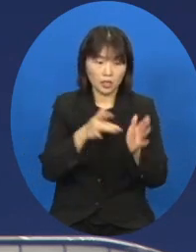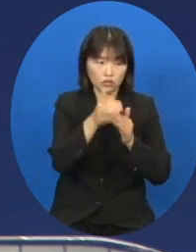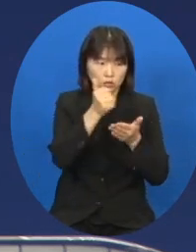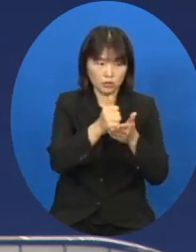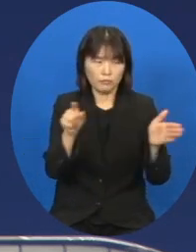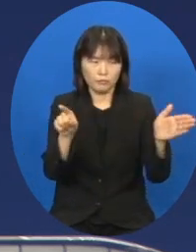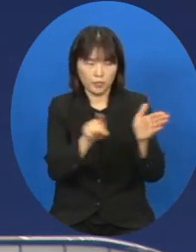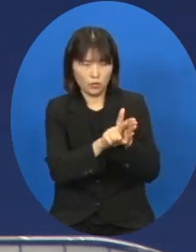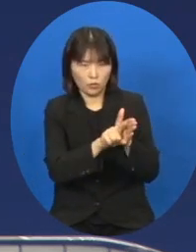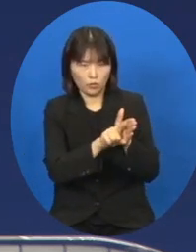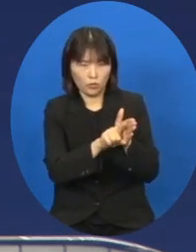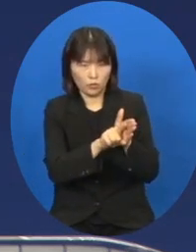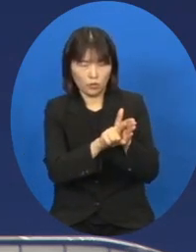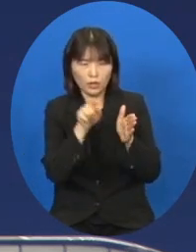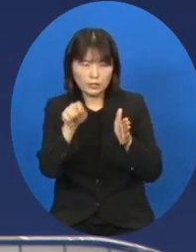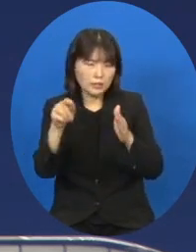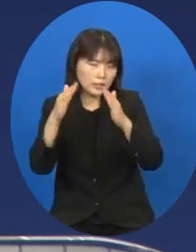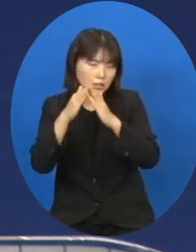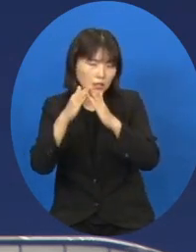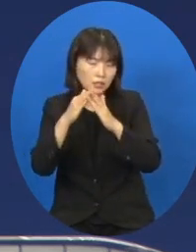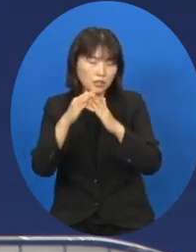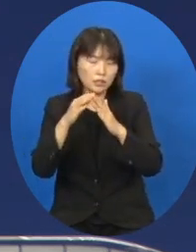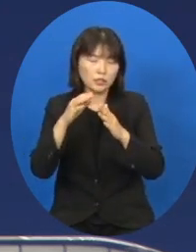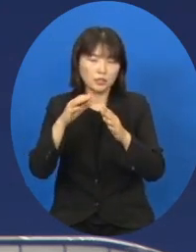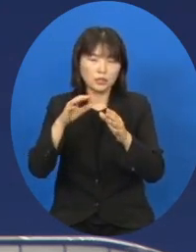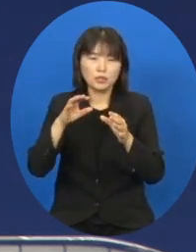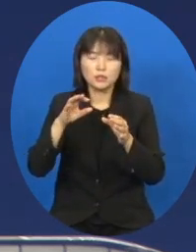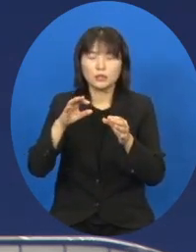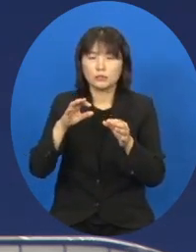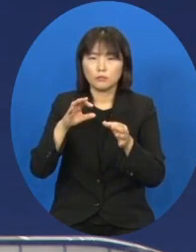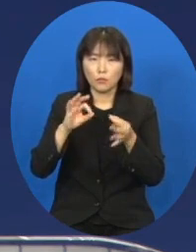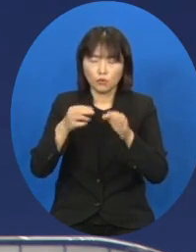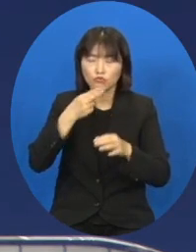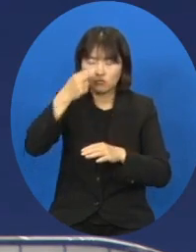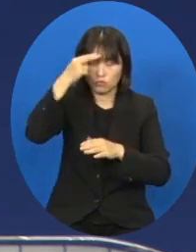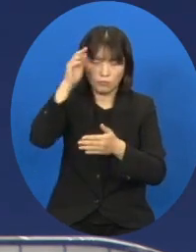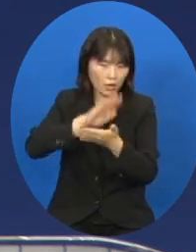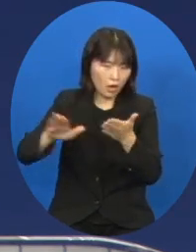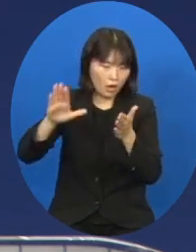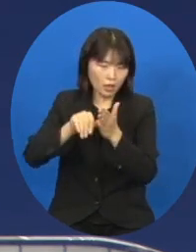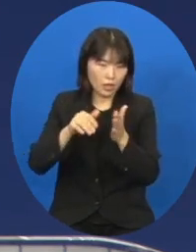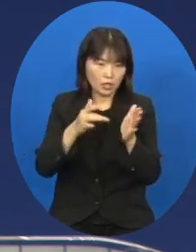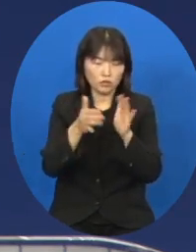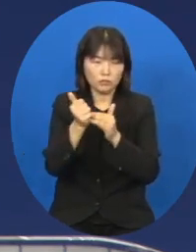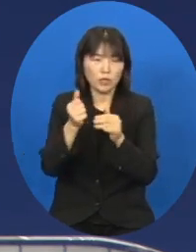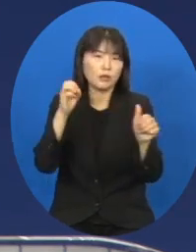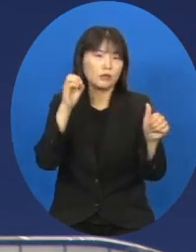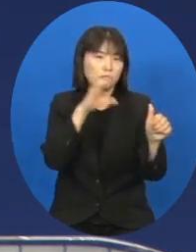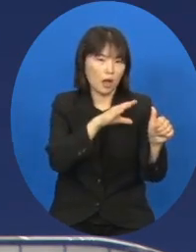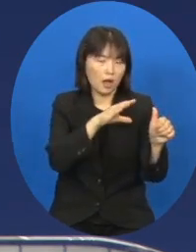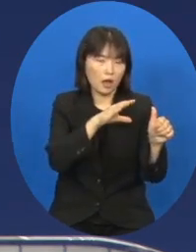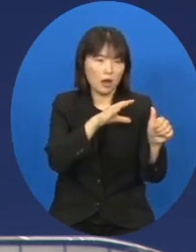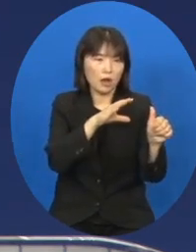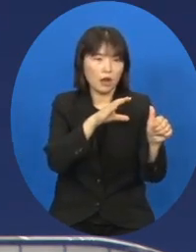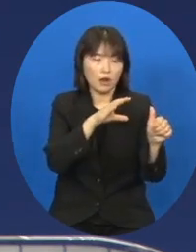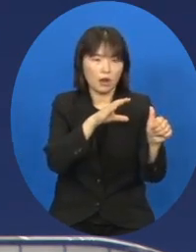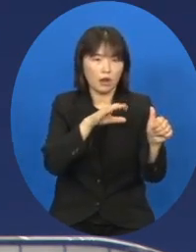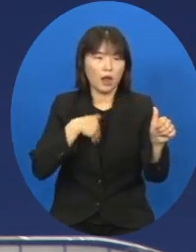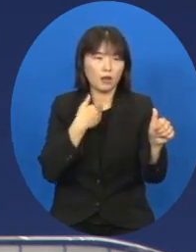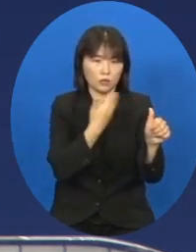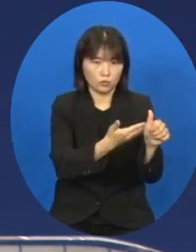때문에 그 집에 포도주가 떨어졌을 때 예수님에게로 가서 포도주가 떨어졌다는 사실을 알린